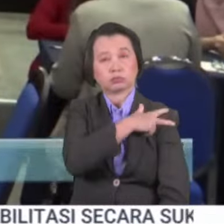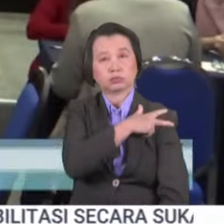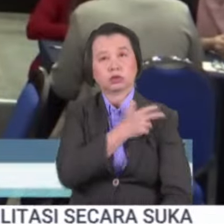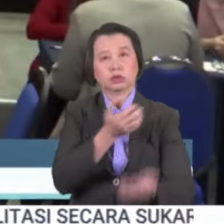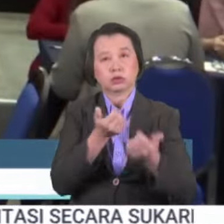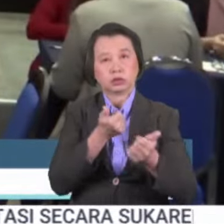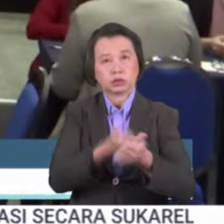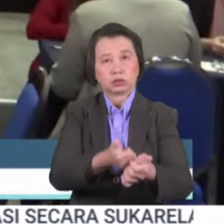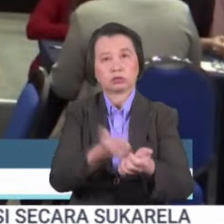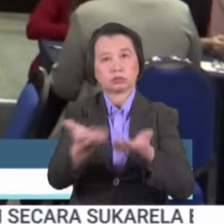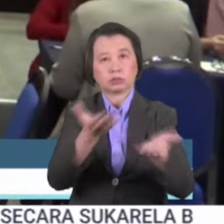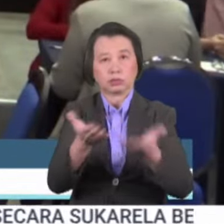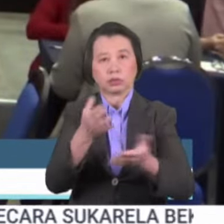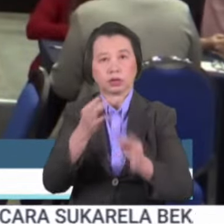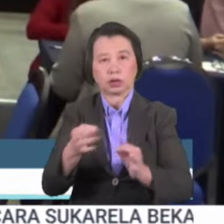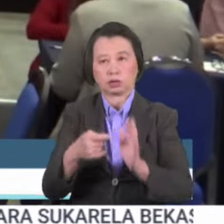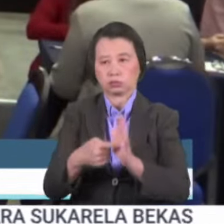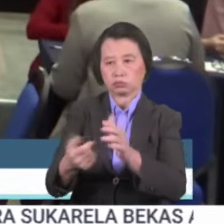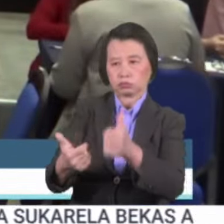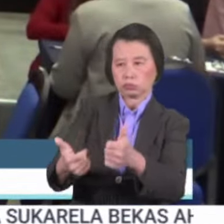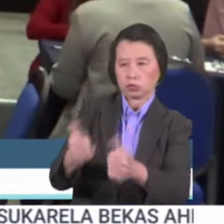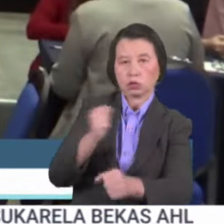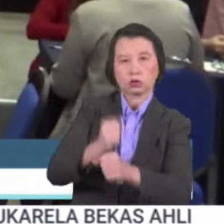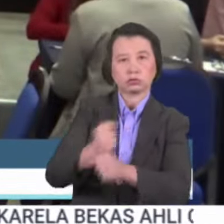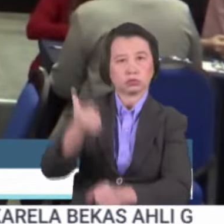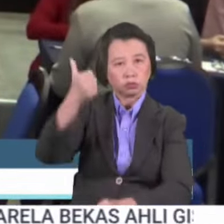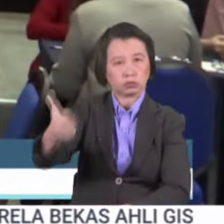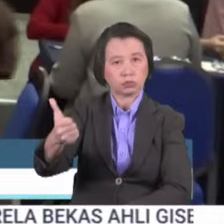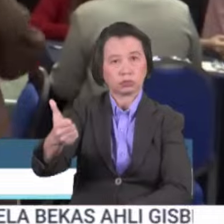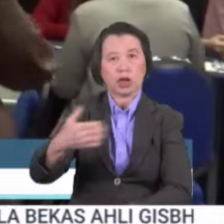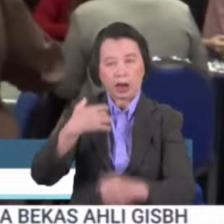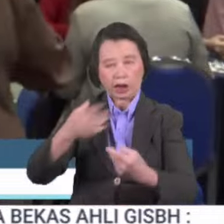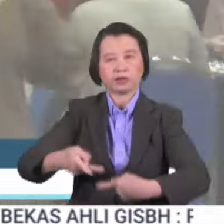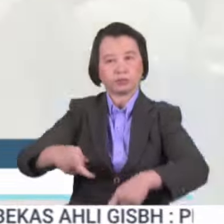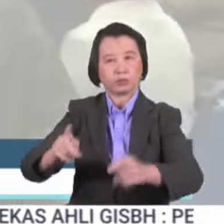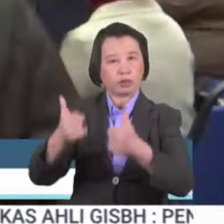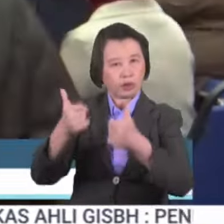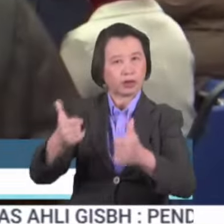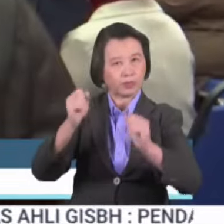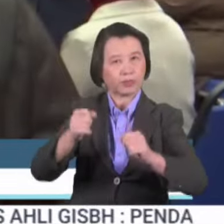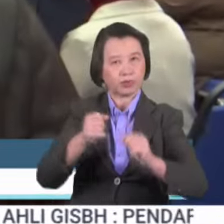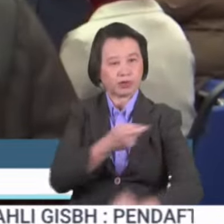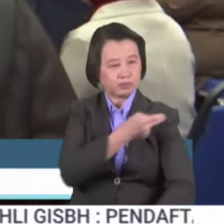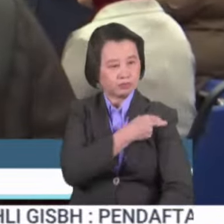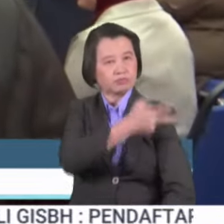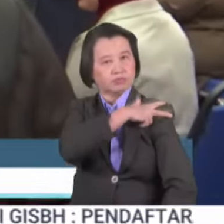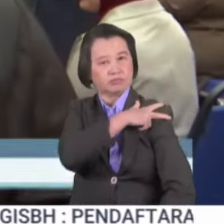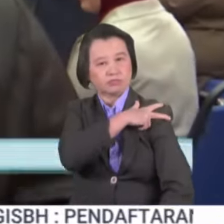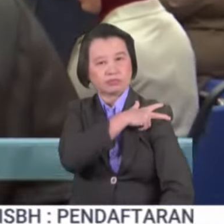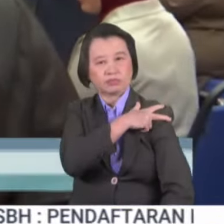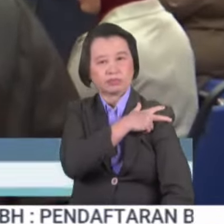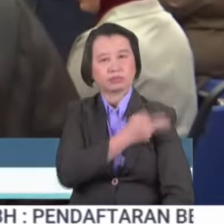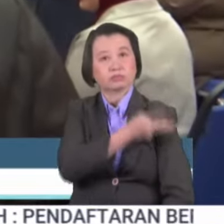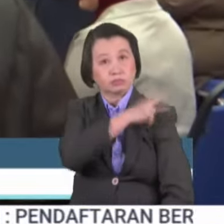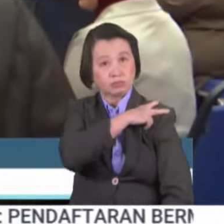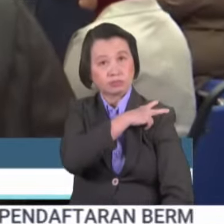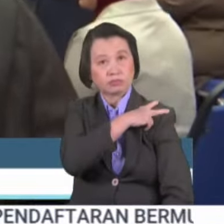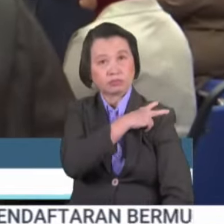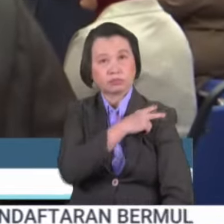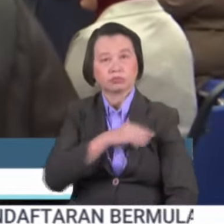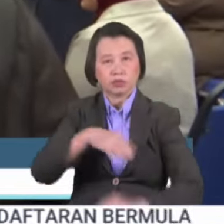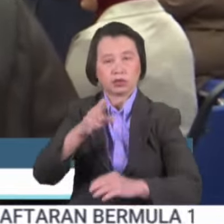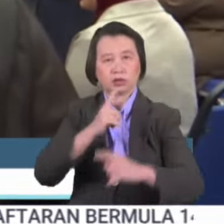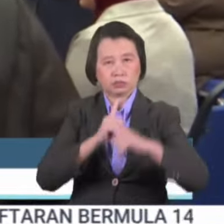dah. Kiranya kalau perform, buat kerja dengan bagus, ada peluang nak naik pangkat kan? Akan memberi kesan positif lah.